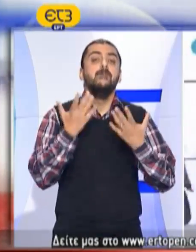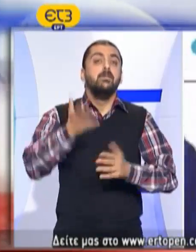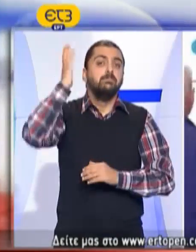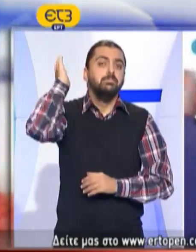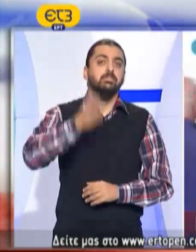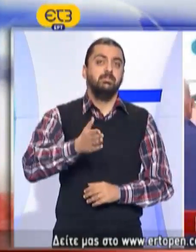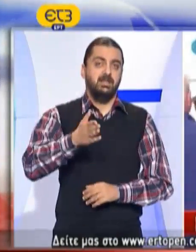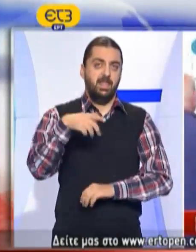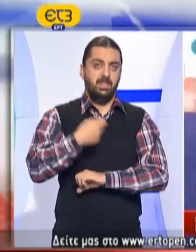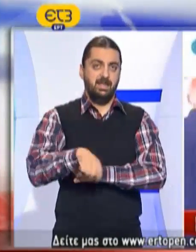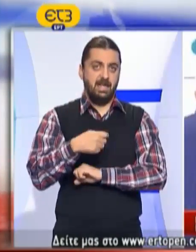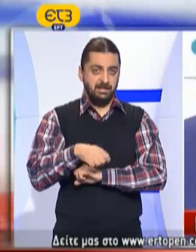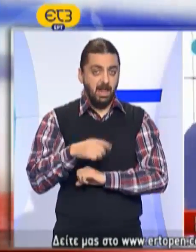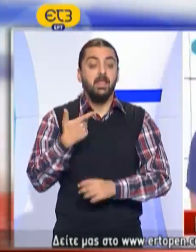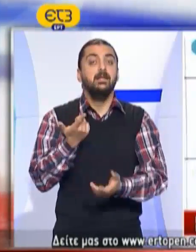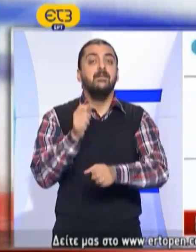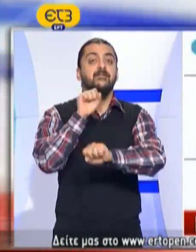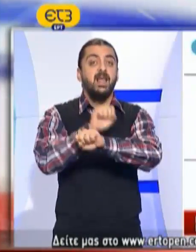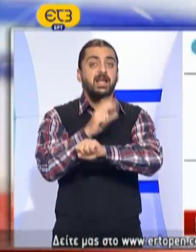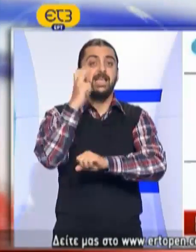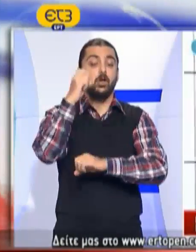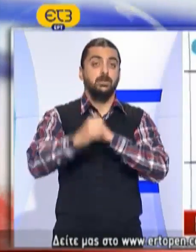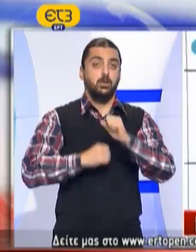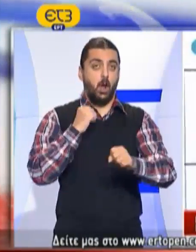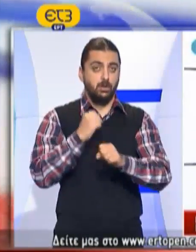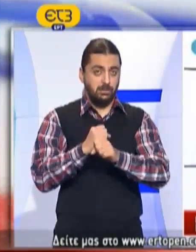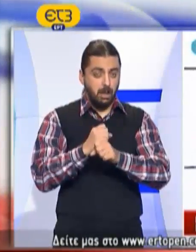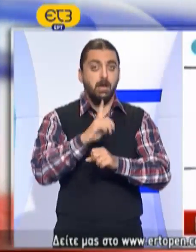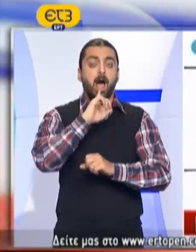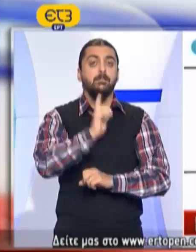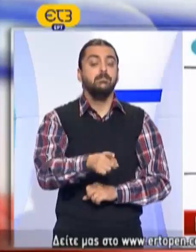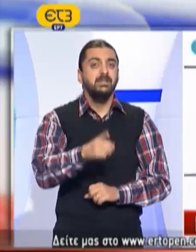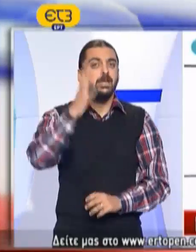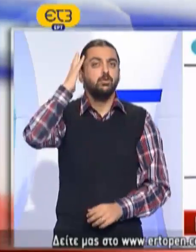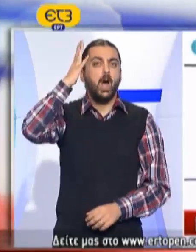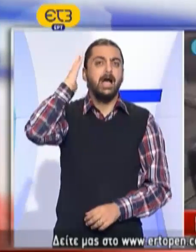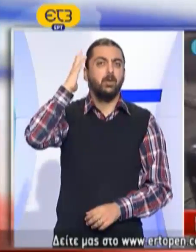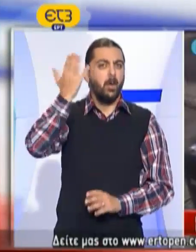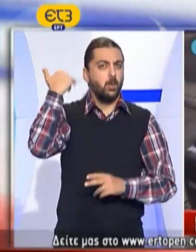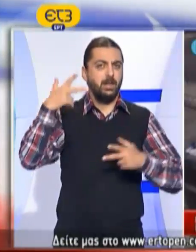Η ανώτερη των ποινών, δηλαδή φυλάκιση 20 ετών, επιβλήθηκε στον Άκη Τσοχατζόπουλο.